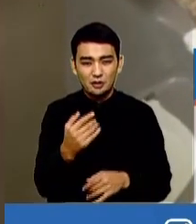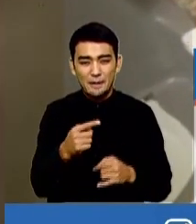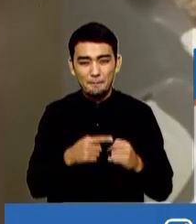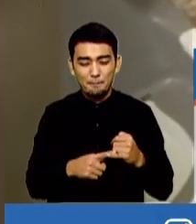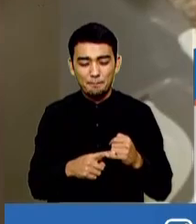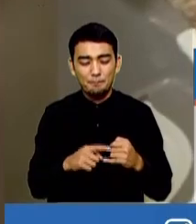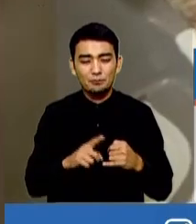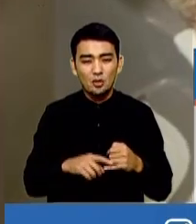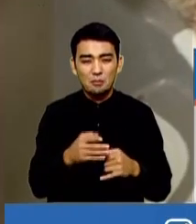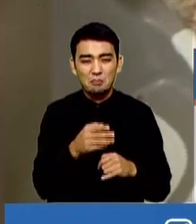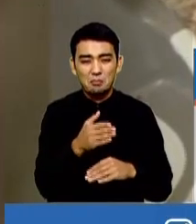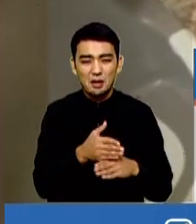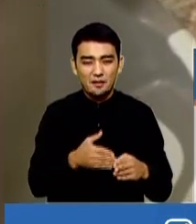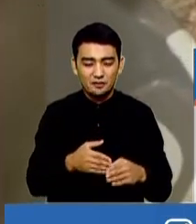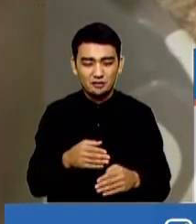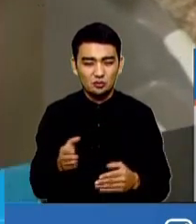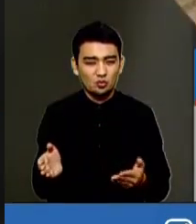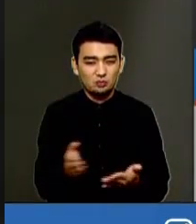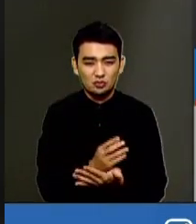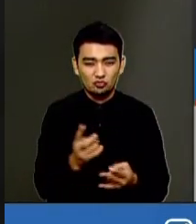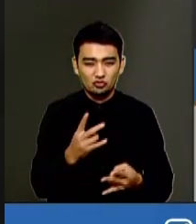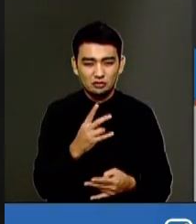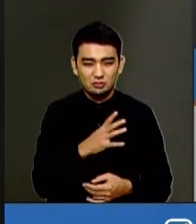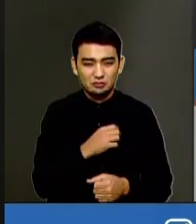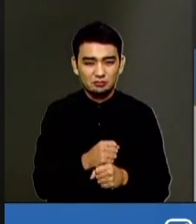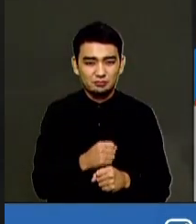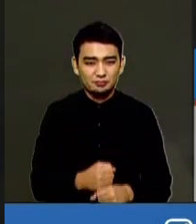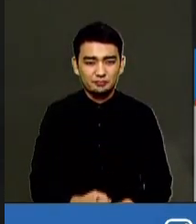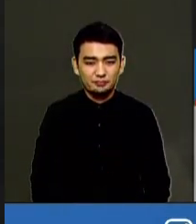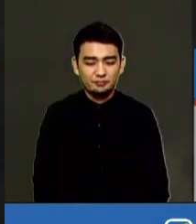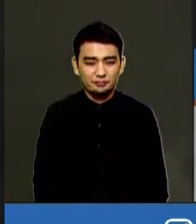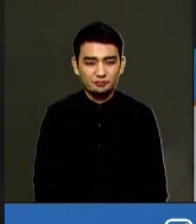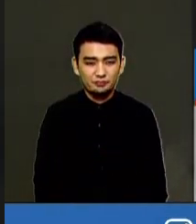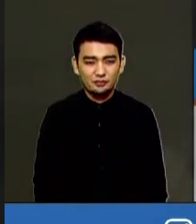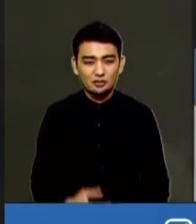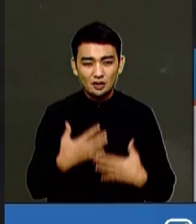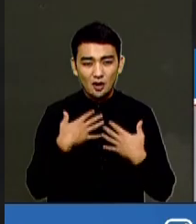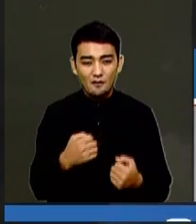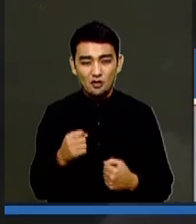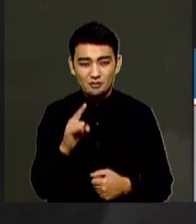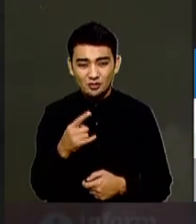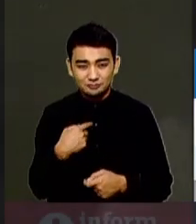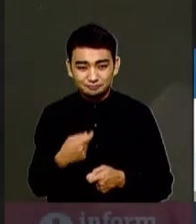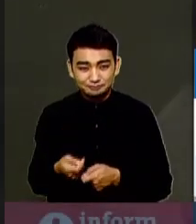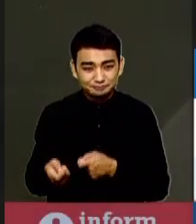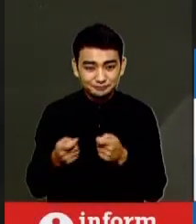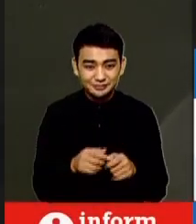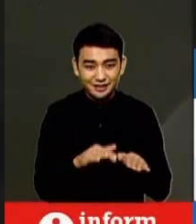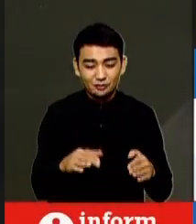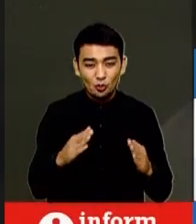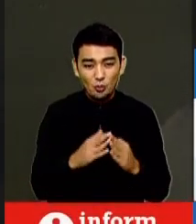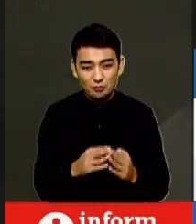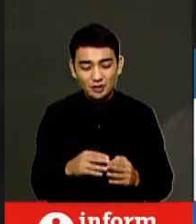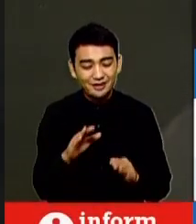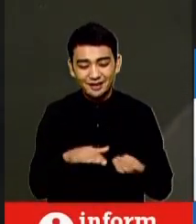бір саусағының жартысына ампутация жасауға мәжбүр болыпты. Привела здорового ребенка. Балабақшаға сау баламды